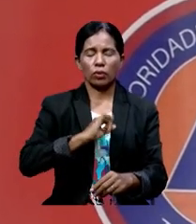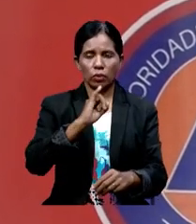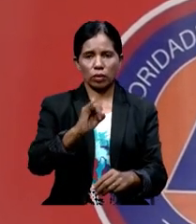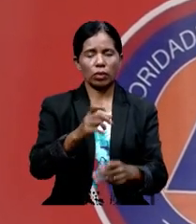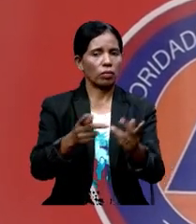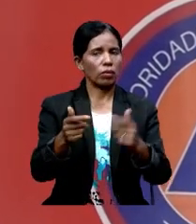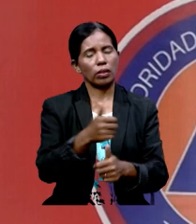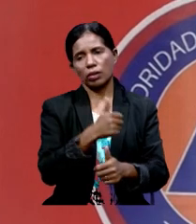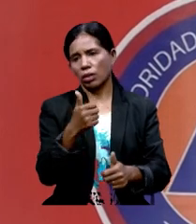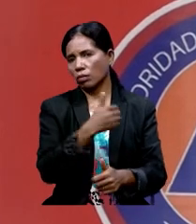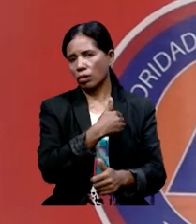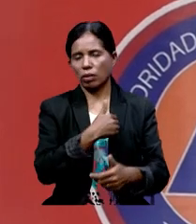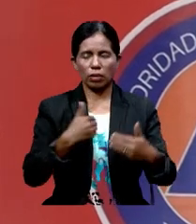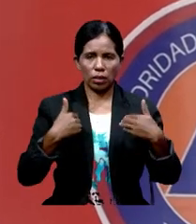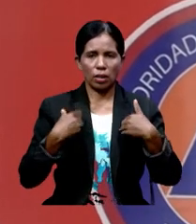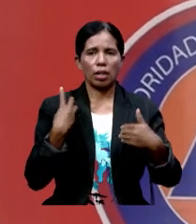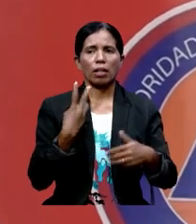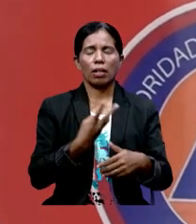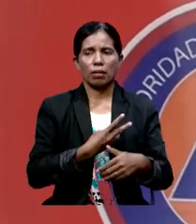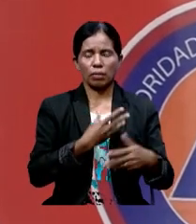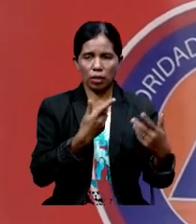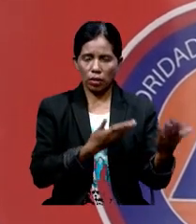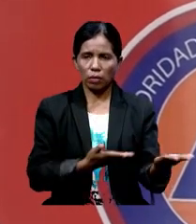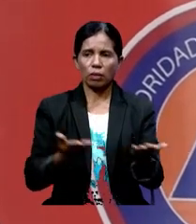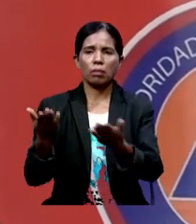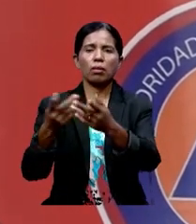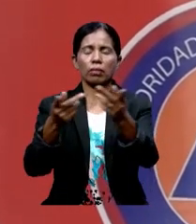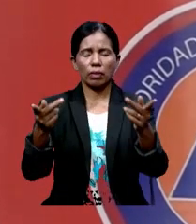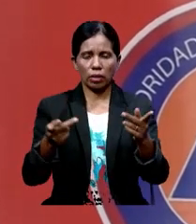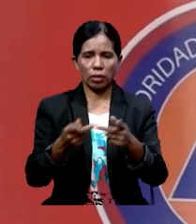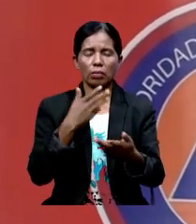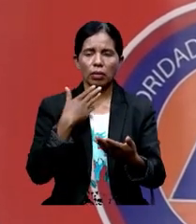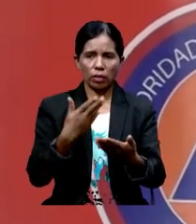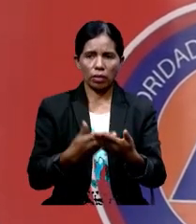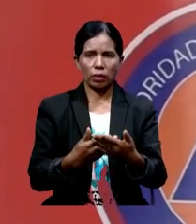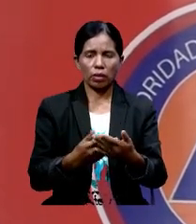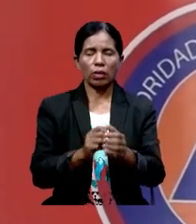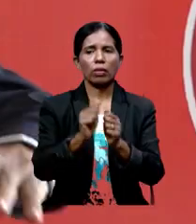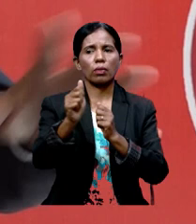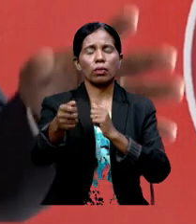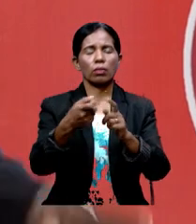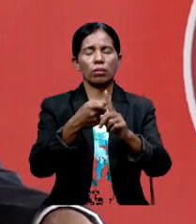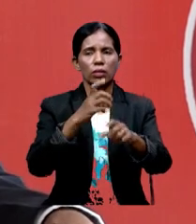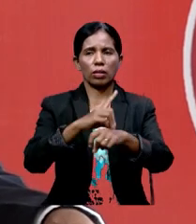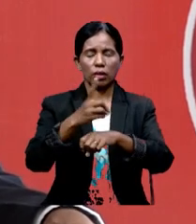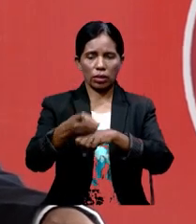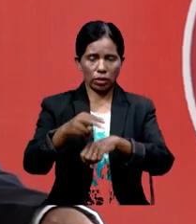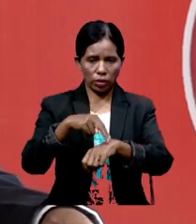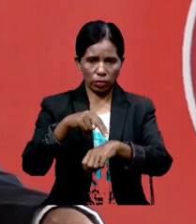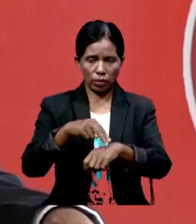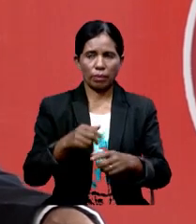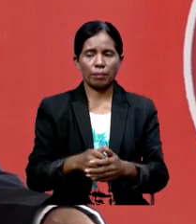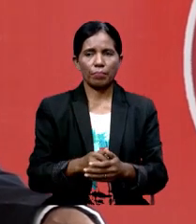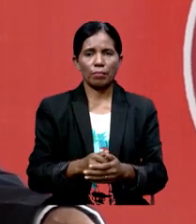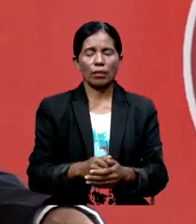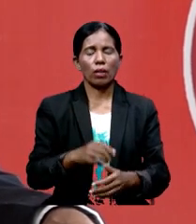selu serapia então ami se lor ba fatine be ia seguro nebe lokusi inundasaun. Relasiona situasaun